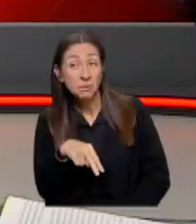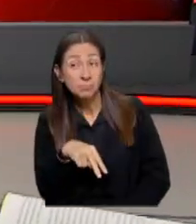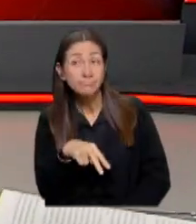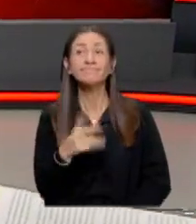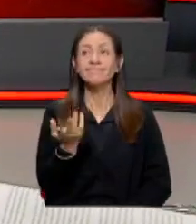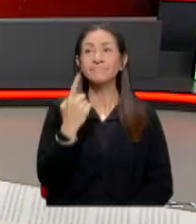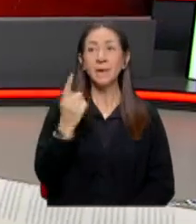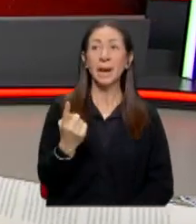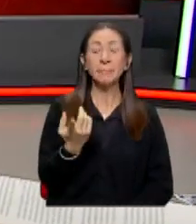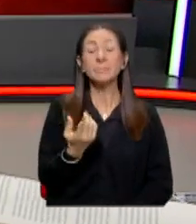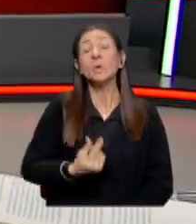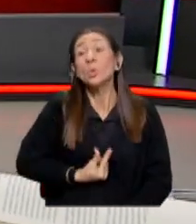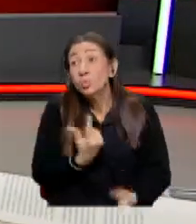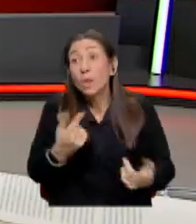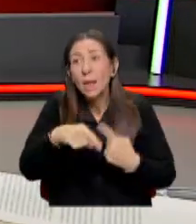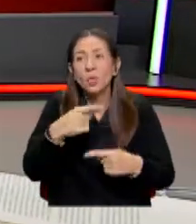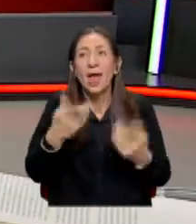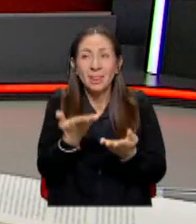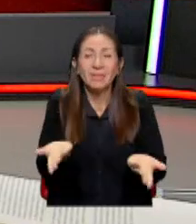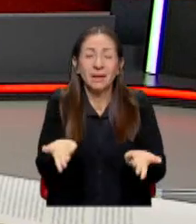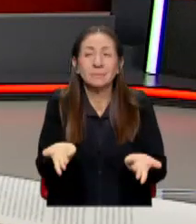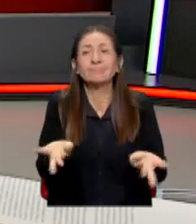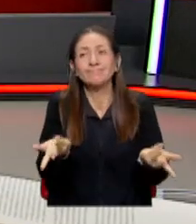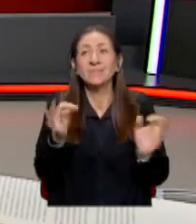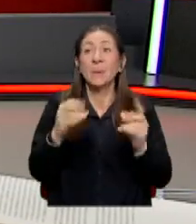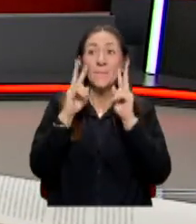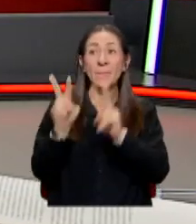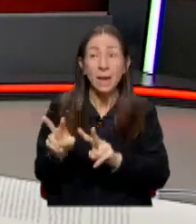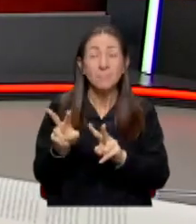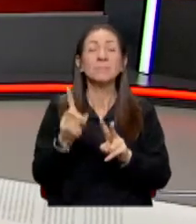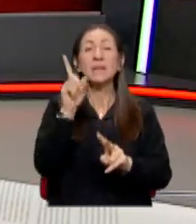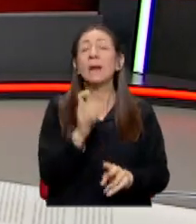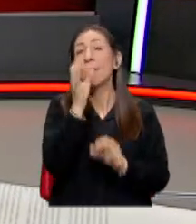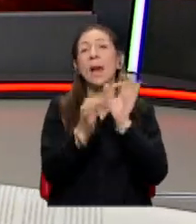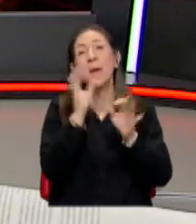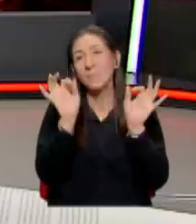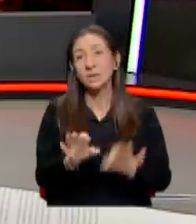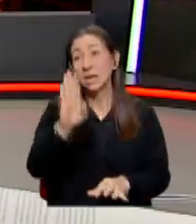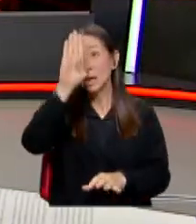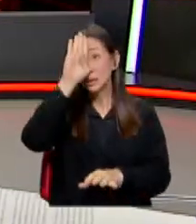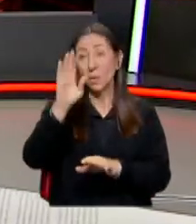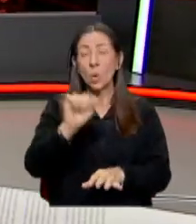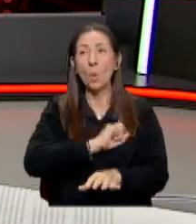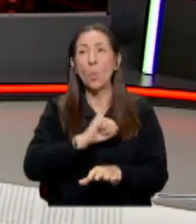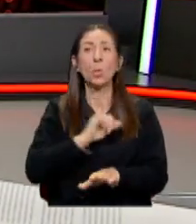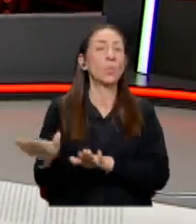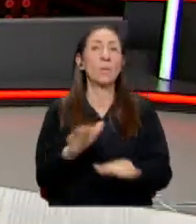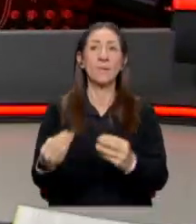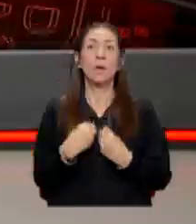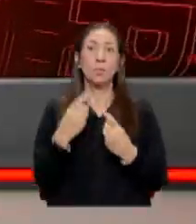Bakalım, umut aranıyor elbette. Bakalım şimdi ilk haberimizle başlayalım. İstanbul'u korkutan